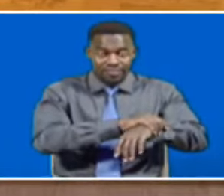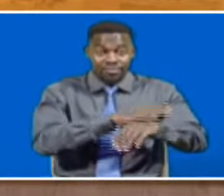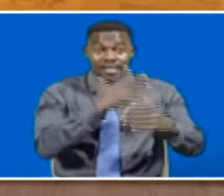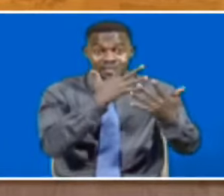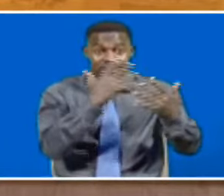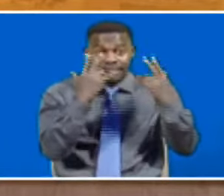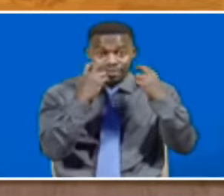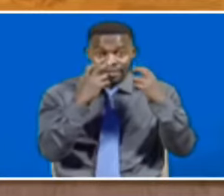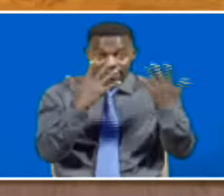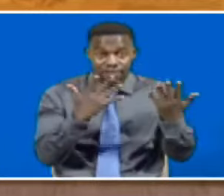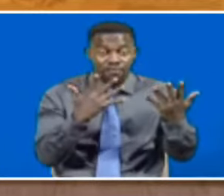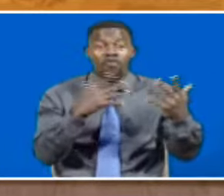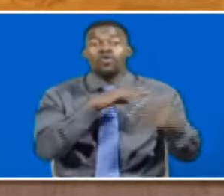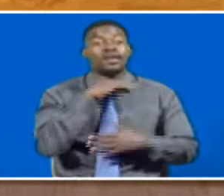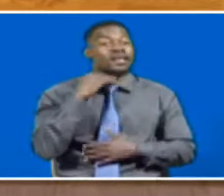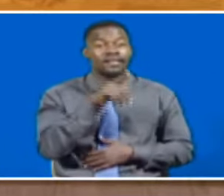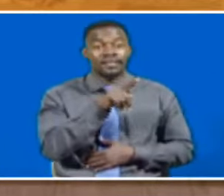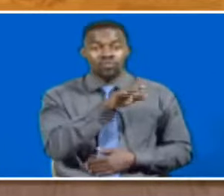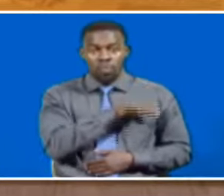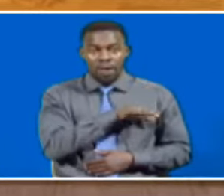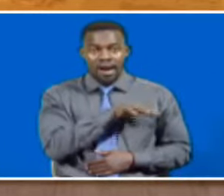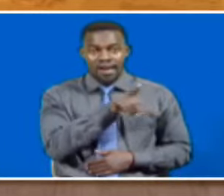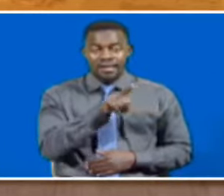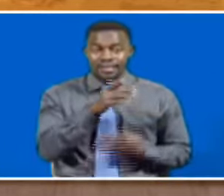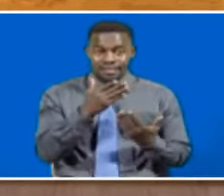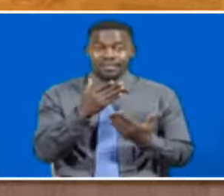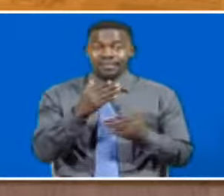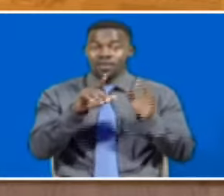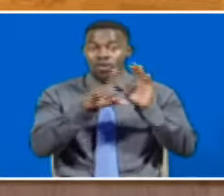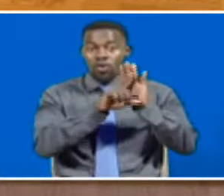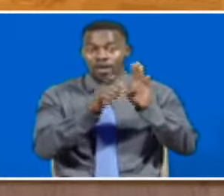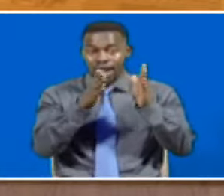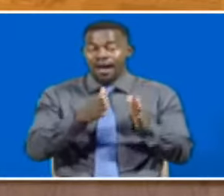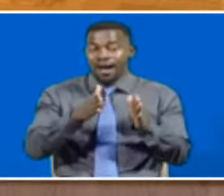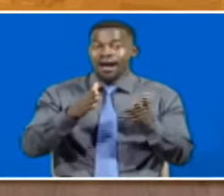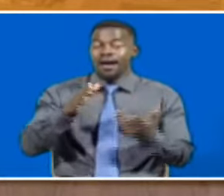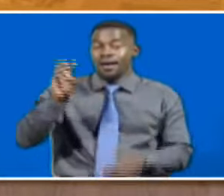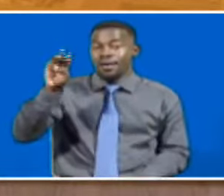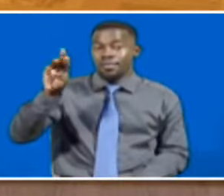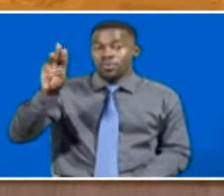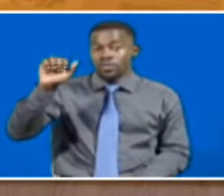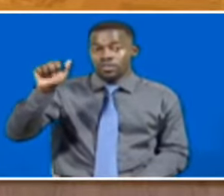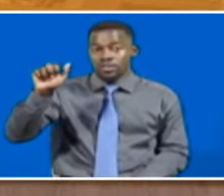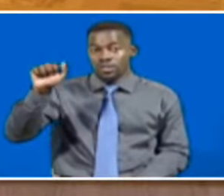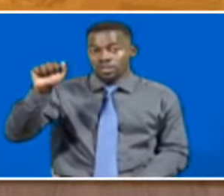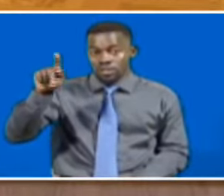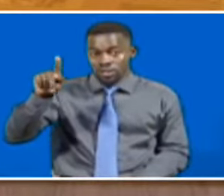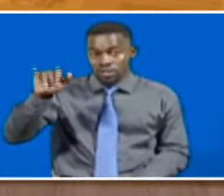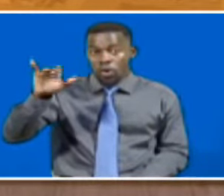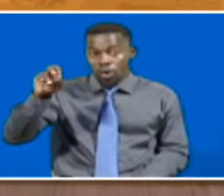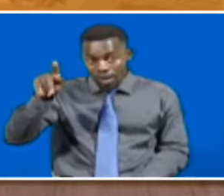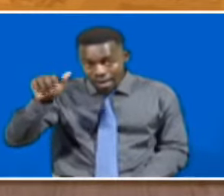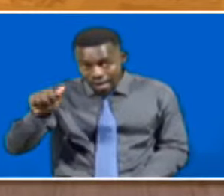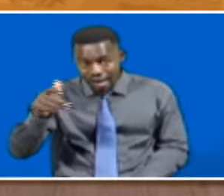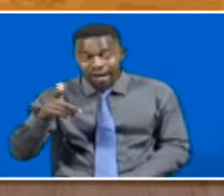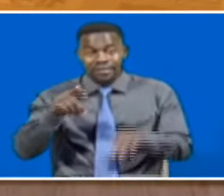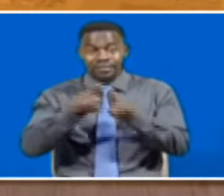alipatikana na hatia kwenye uamuzi uliotolewa na jaji Grace Nzioka mnamo Februari 9 na kuhitimisha kesi ya mauaji iliyoanza